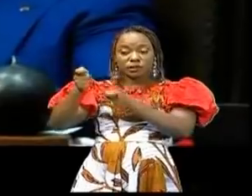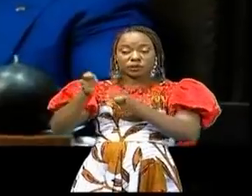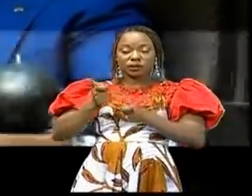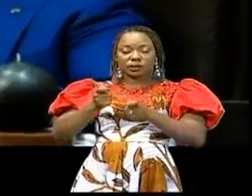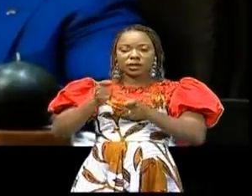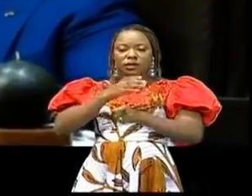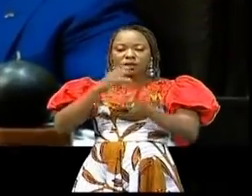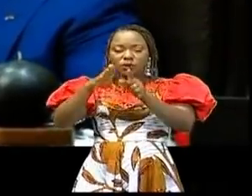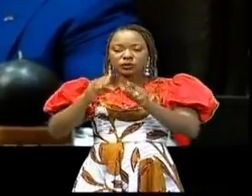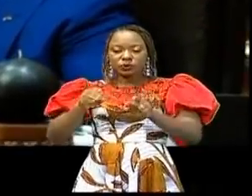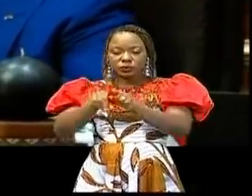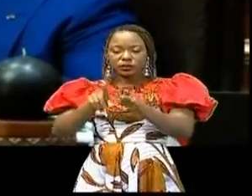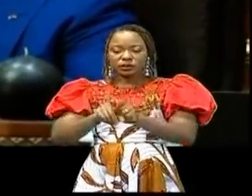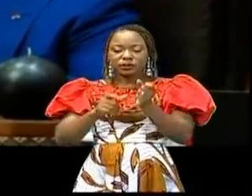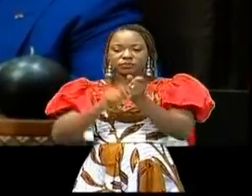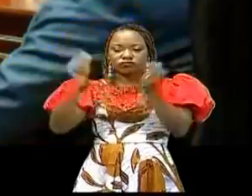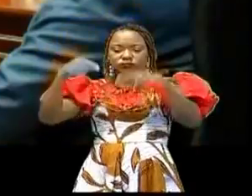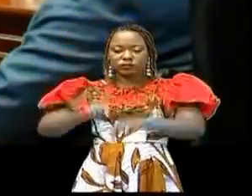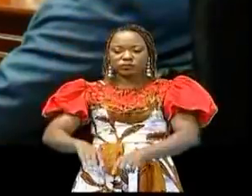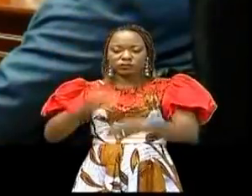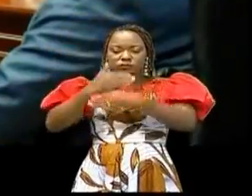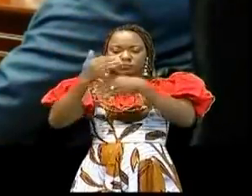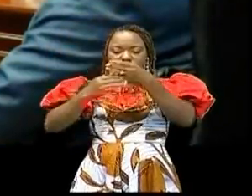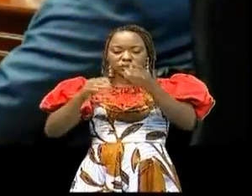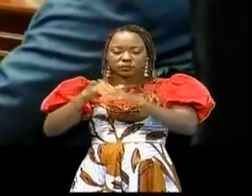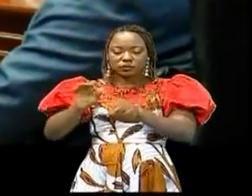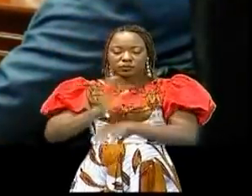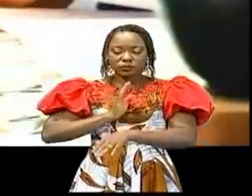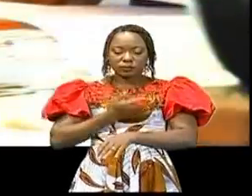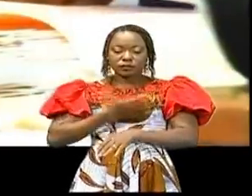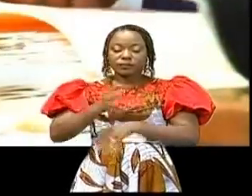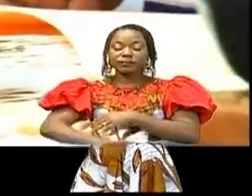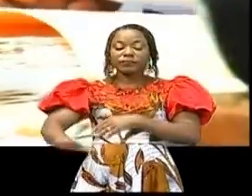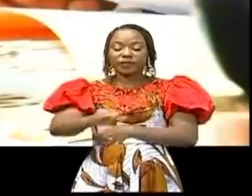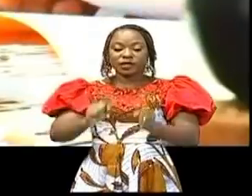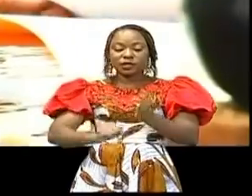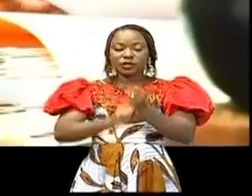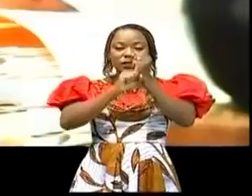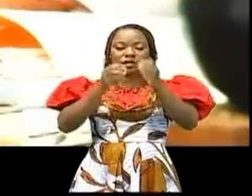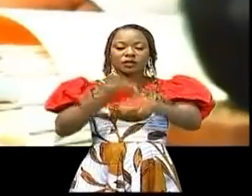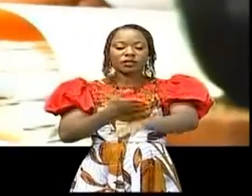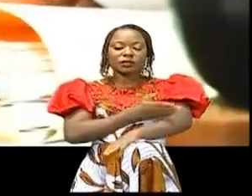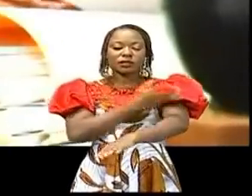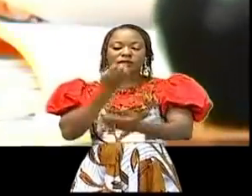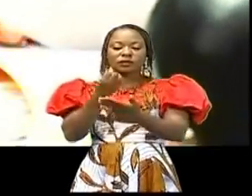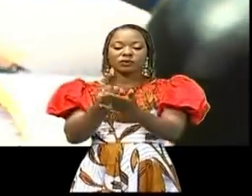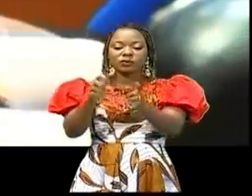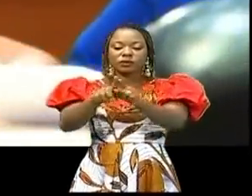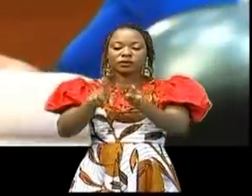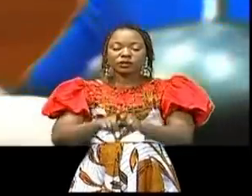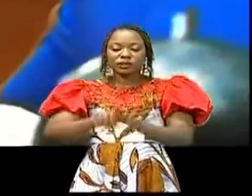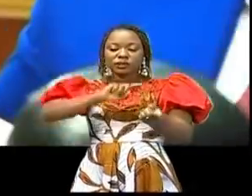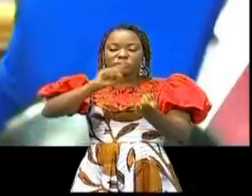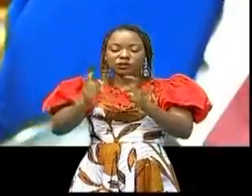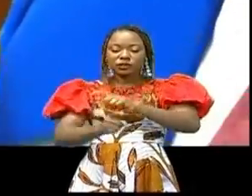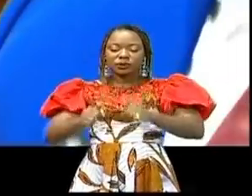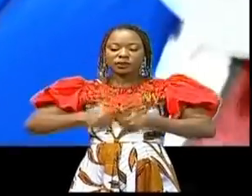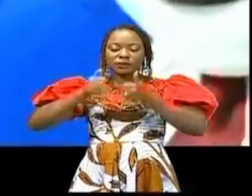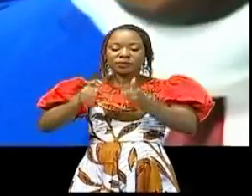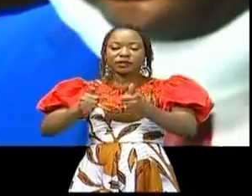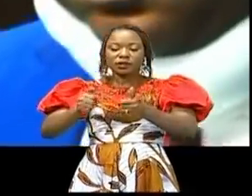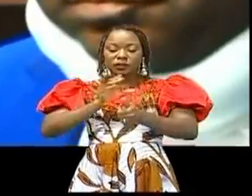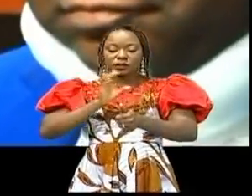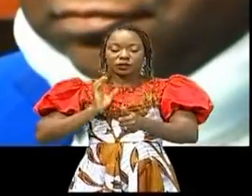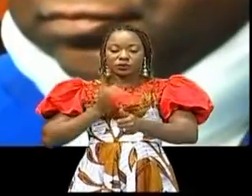les investissements et les entrées des capitaux en vue de soutenir la croissance économique et d'améliorer le bien-être de